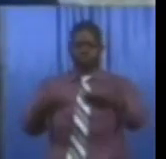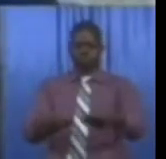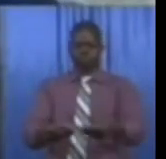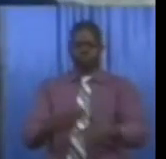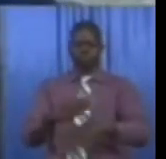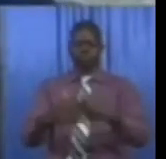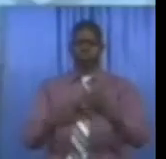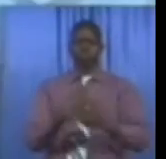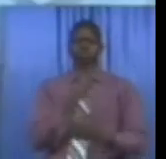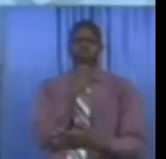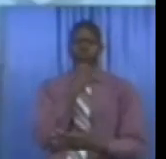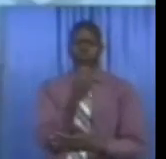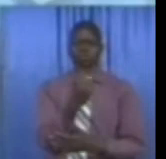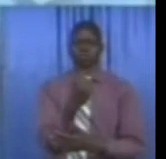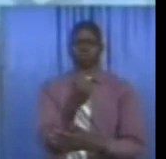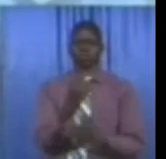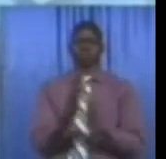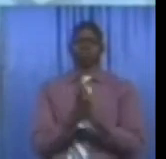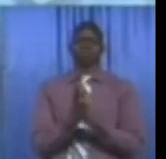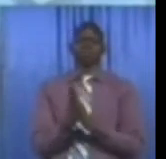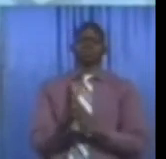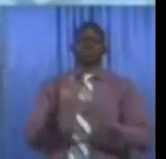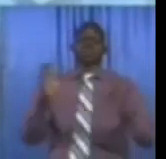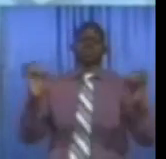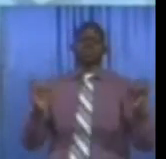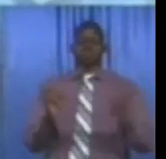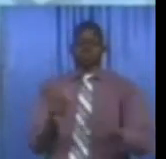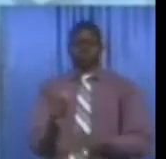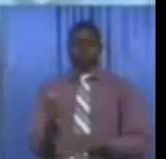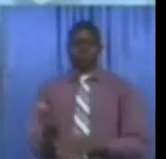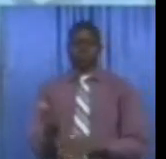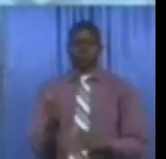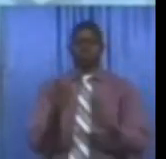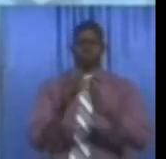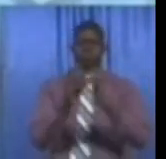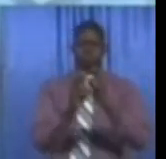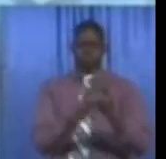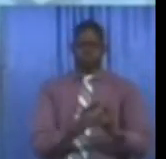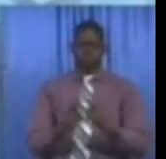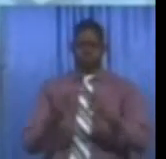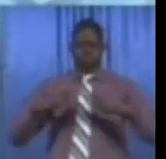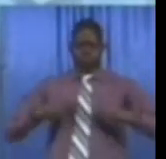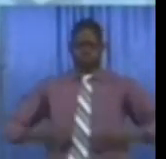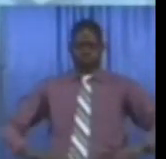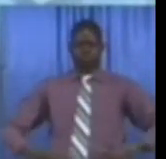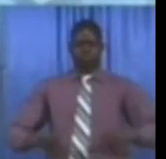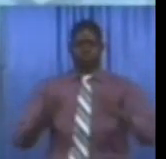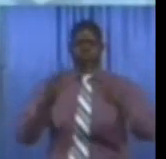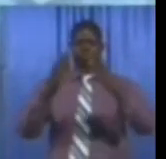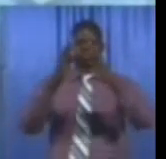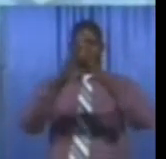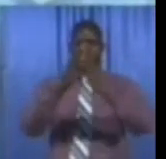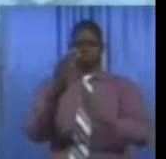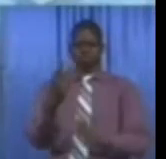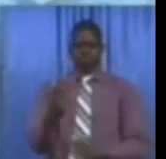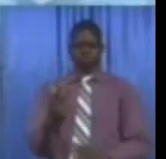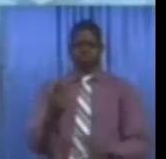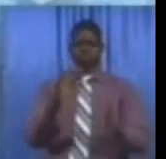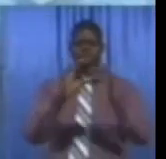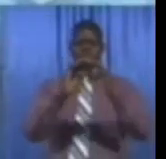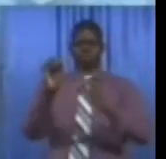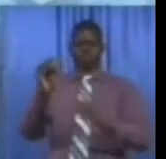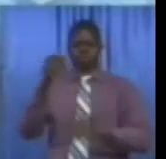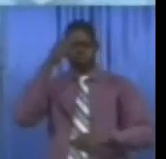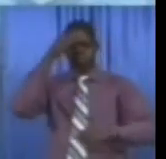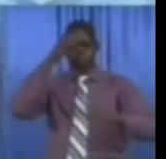dire. Un événement d'un tout autre ordre a réuni les habitants de l'arrondissement 3 de Ouagadougou, la commémoration